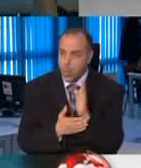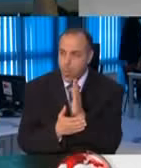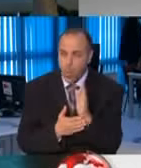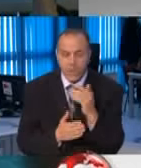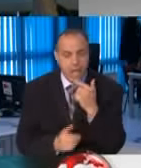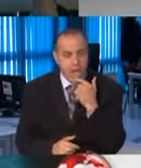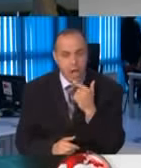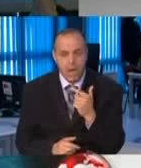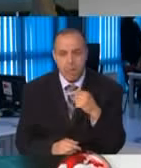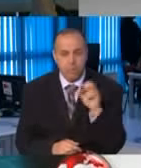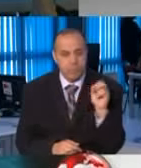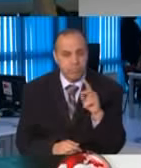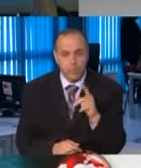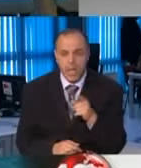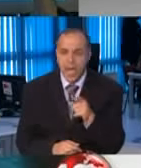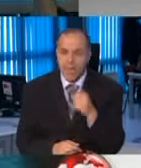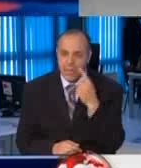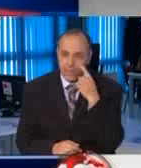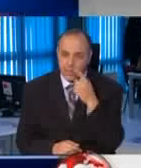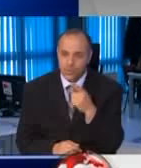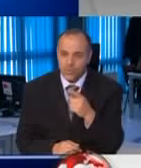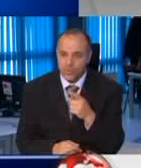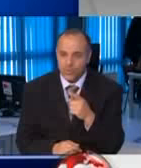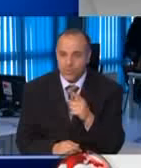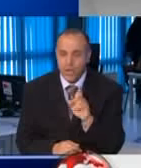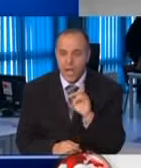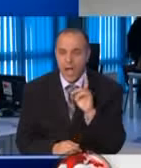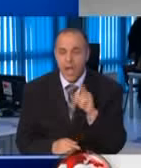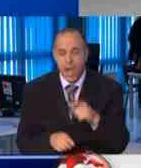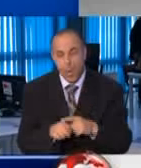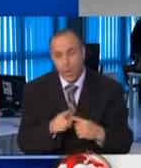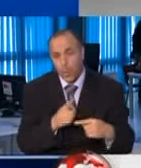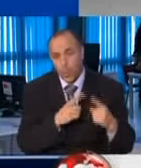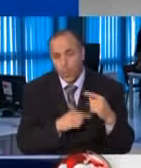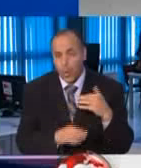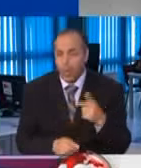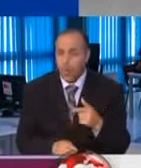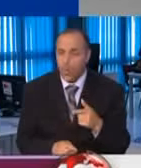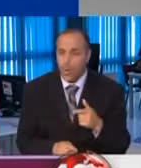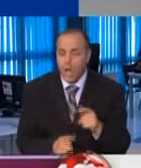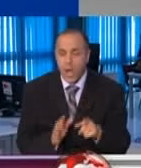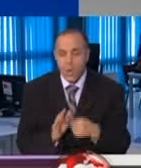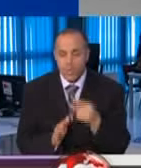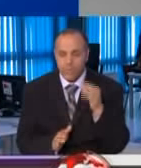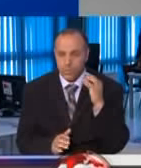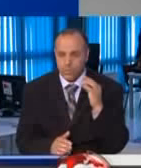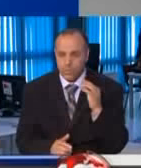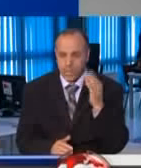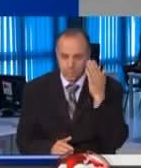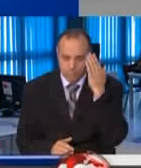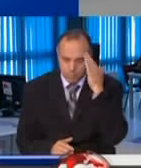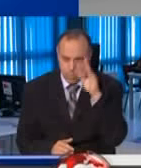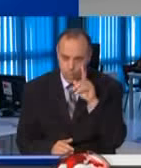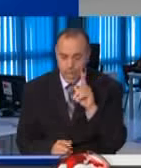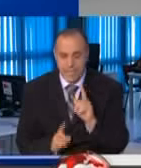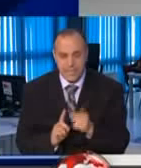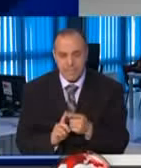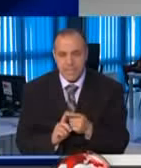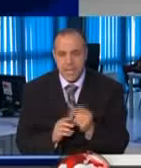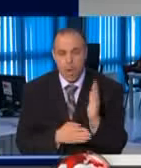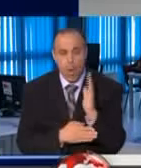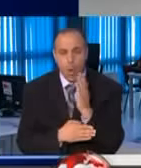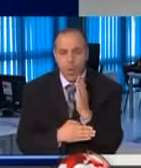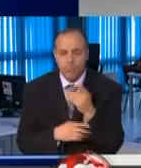هو ايضا رحله مثيره لهذه الكائنات عبر الازمنه، رحله هي الاولى في تونس للتعرف على خصائص